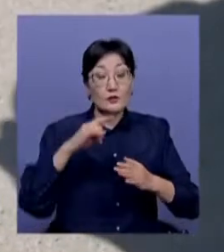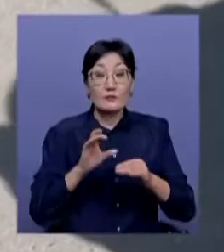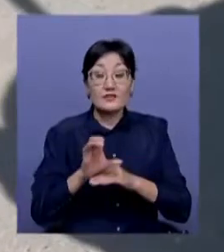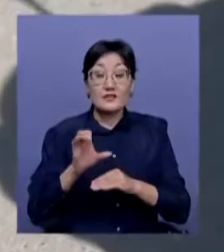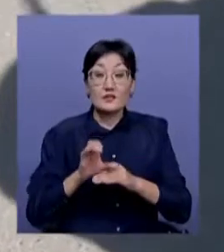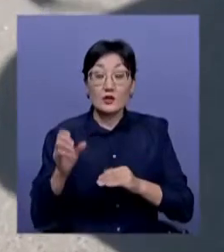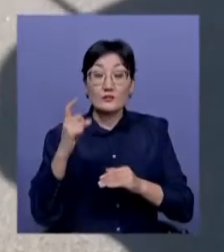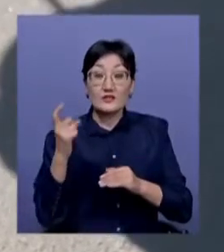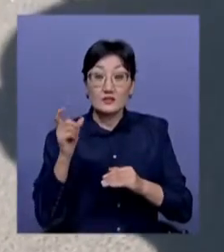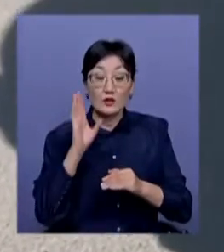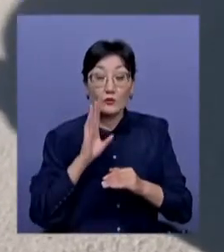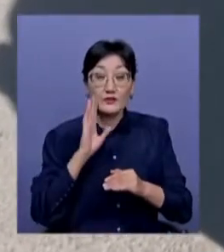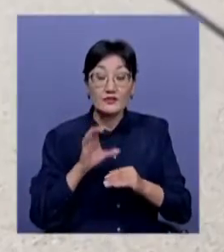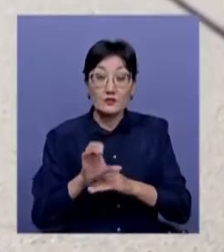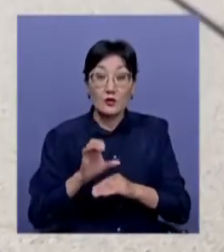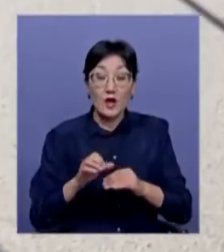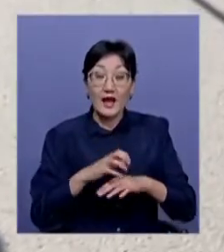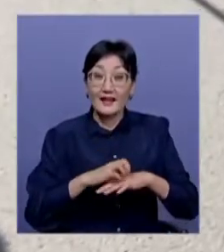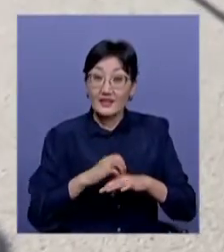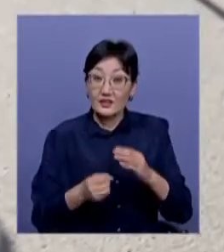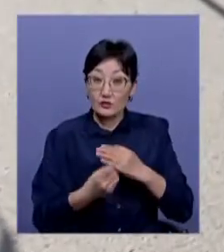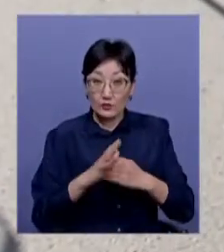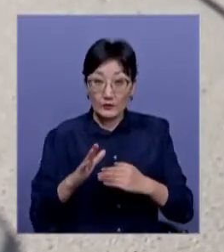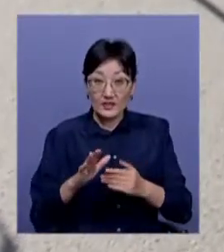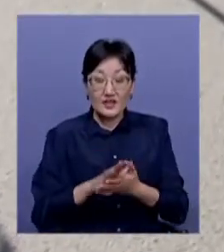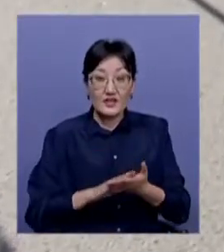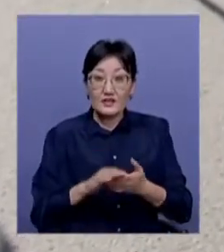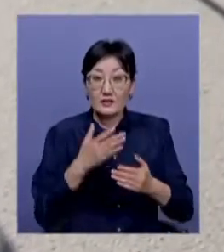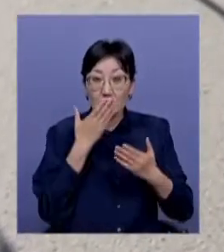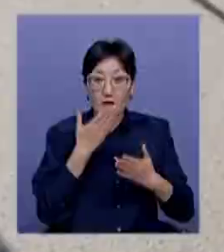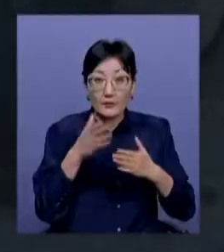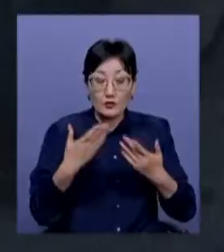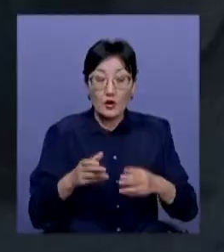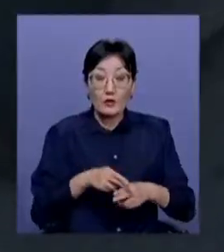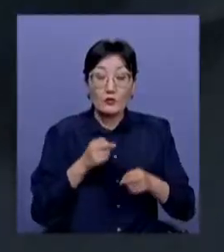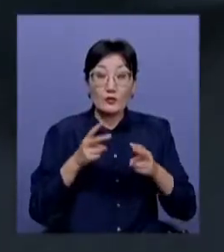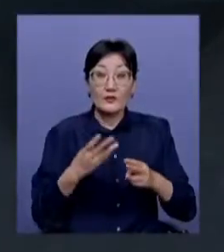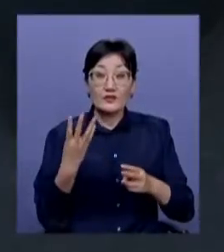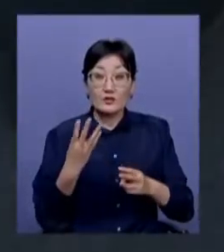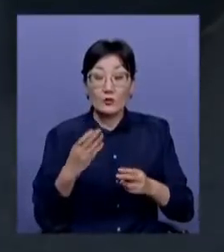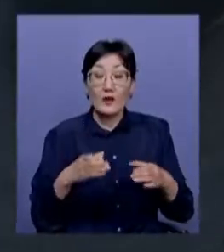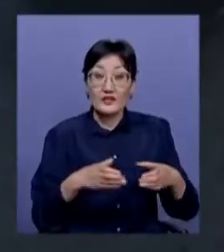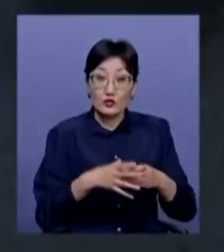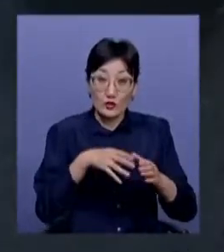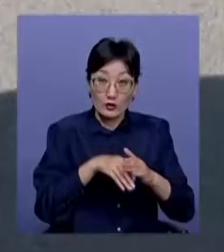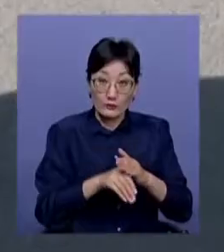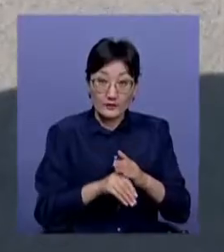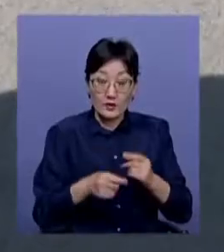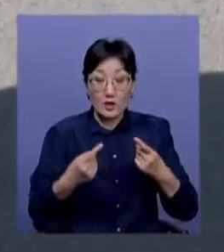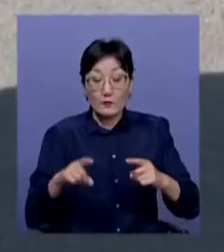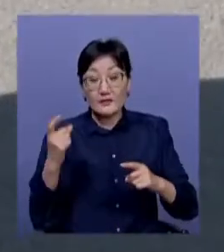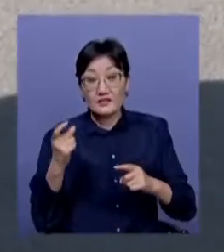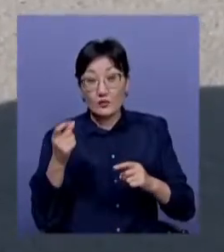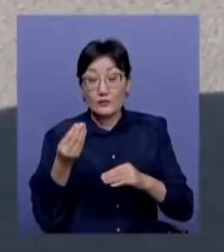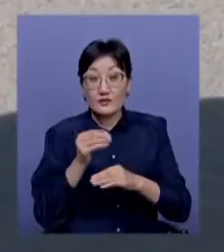өндірілетін дезинфекциялық ерітінді аллергия тудырмайды және иіс шығармайды, яғни қауіпсіздіктің 4-ші санатына жатады. Одан өзге